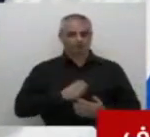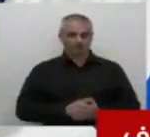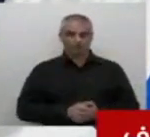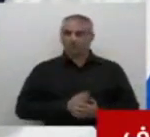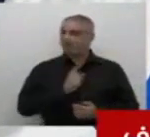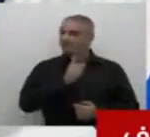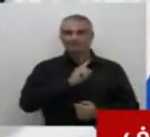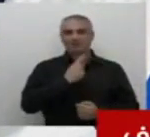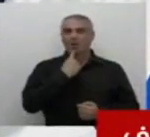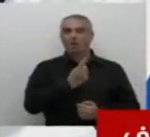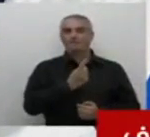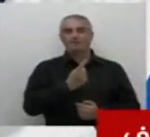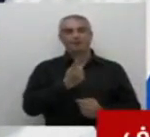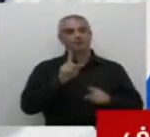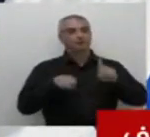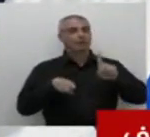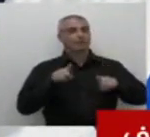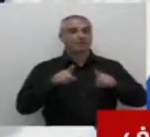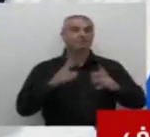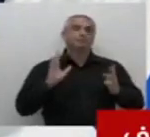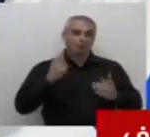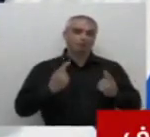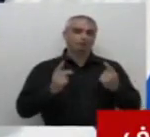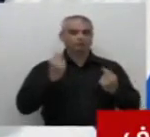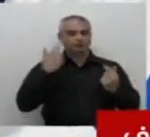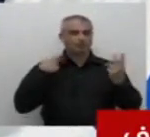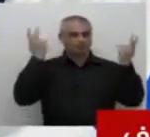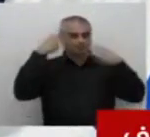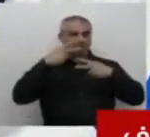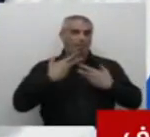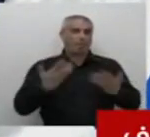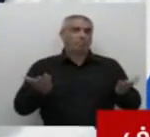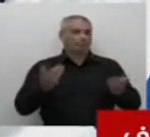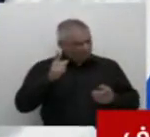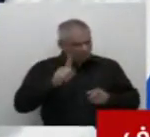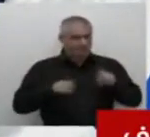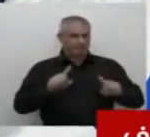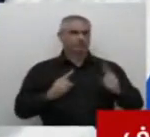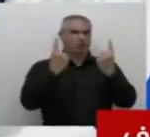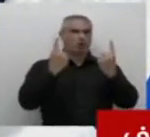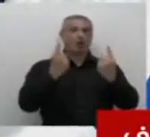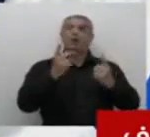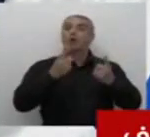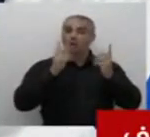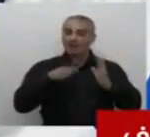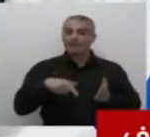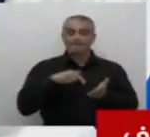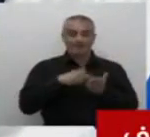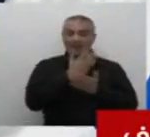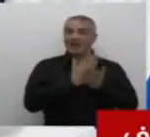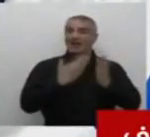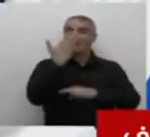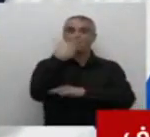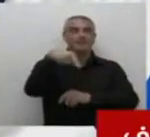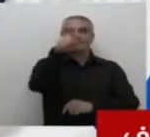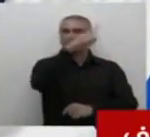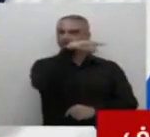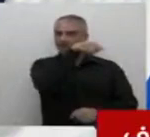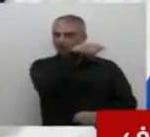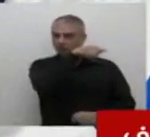عن دعمها لكن هذا لا يعني انه لا تنشب هناك